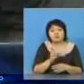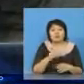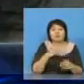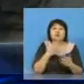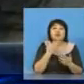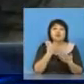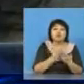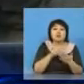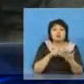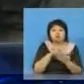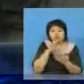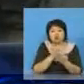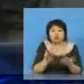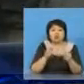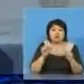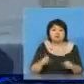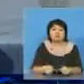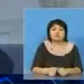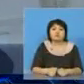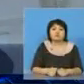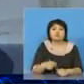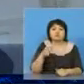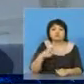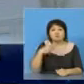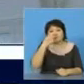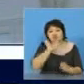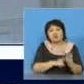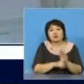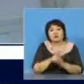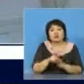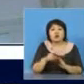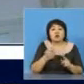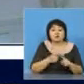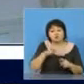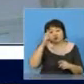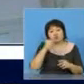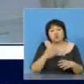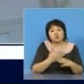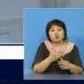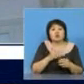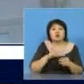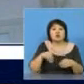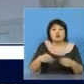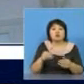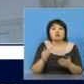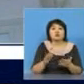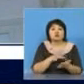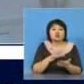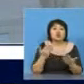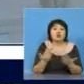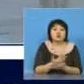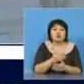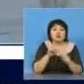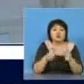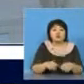мазалаған сұрақтарына жауап ала алады. 2020 жылдан бастап атаулы әлеуметтік көмек тағайындау жаңа форматта